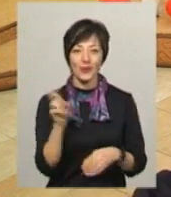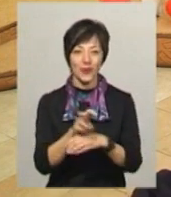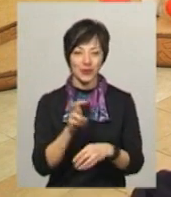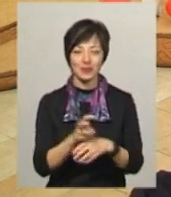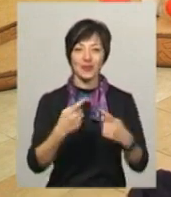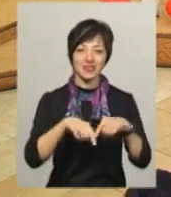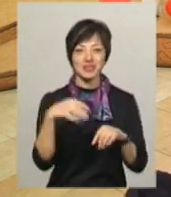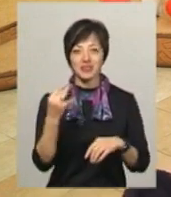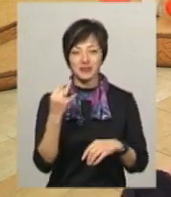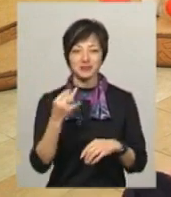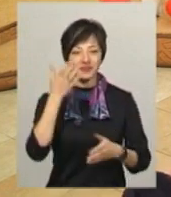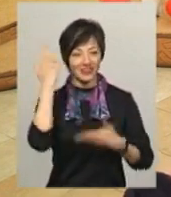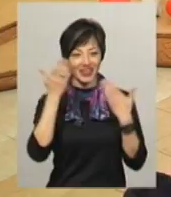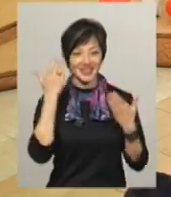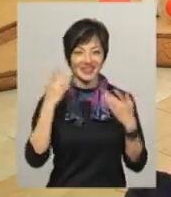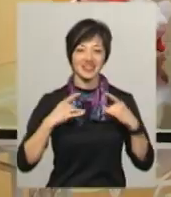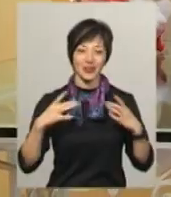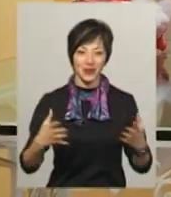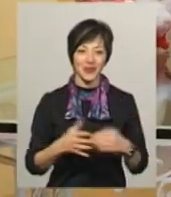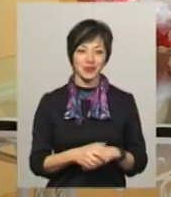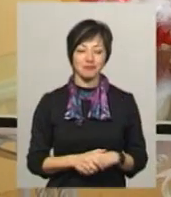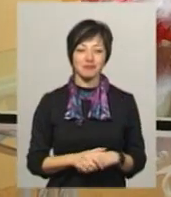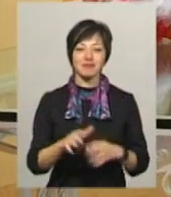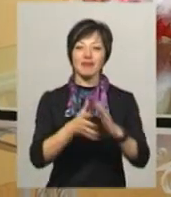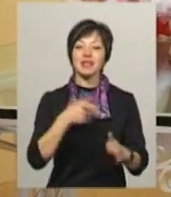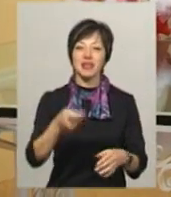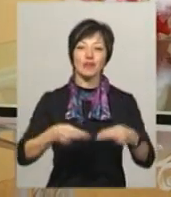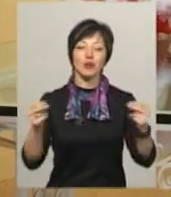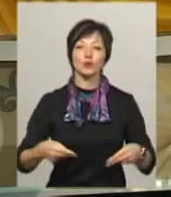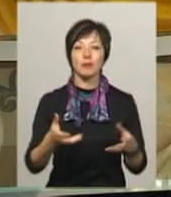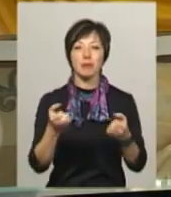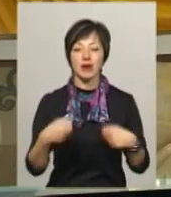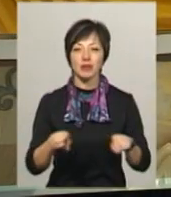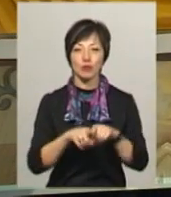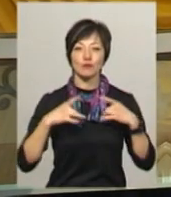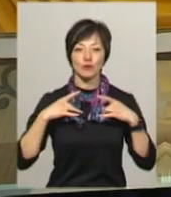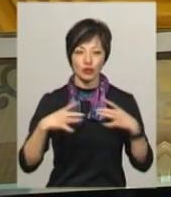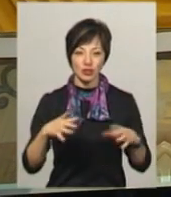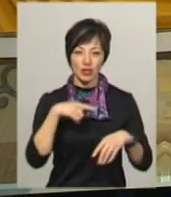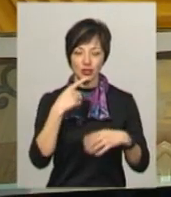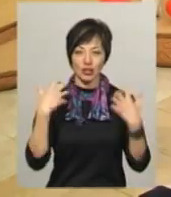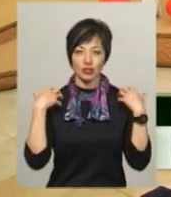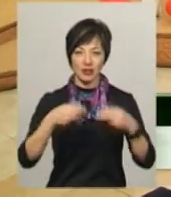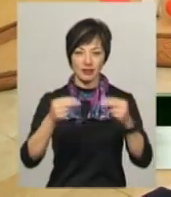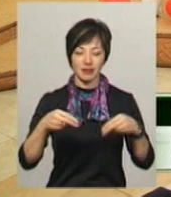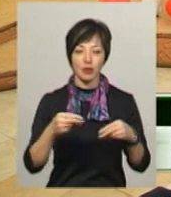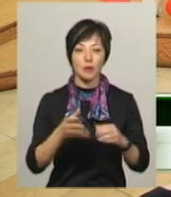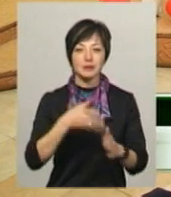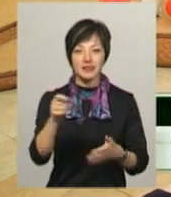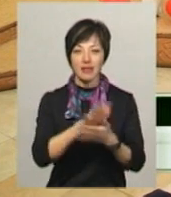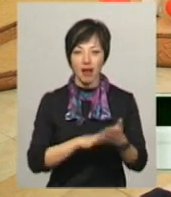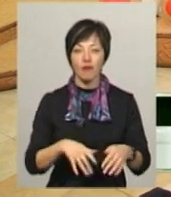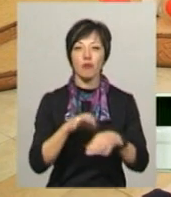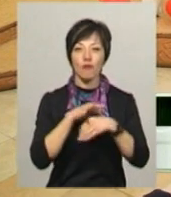по відділу, цікаво, весело, святково. Заяви на одруження цього дня приймають також урочисто, каже начальниця ДРАЦІ. Подача заяви буде